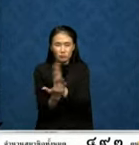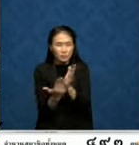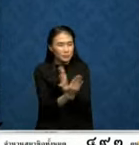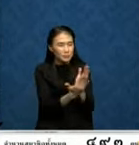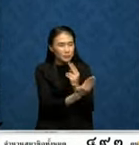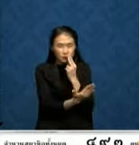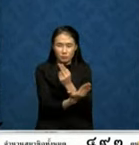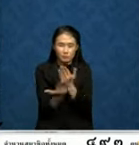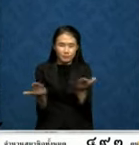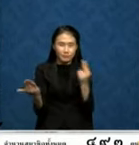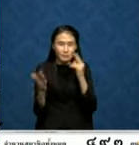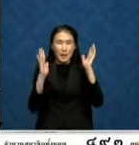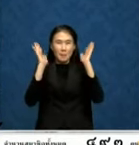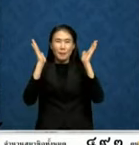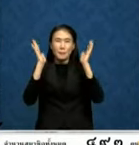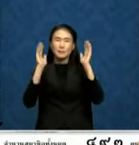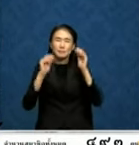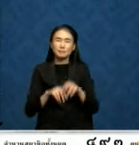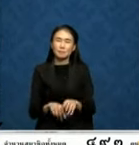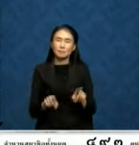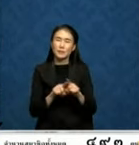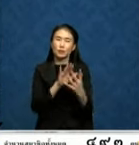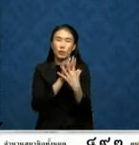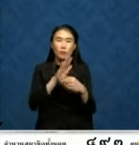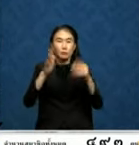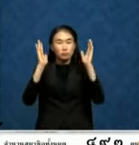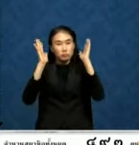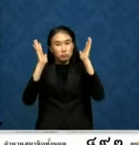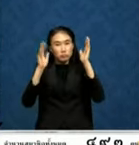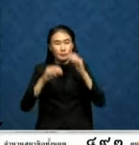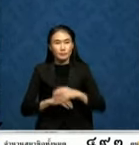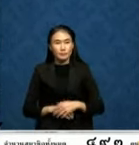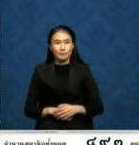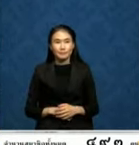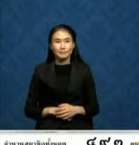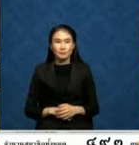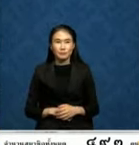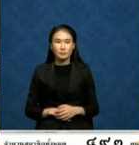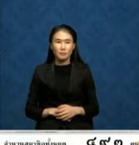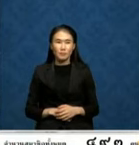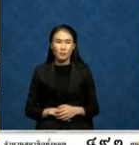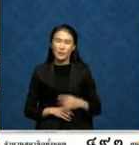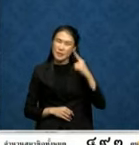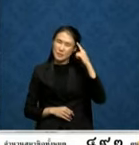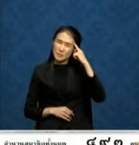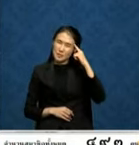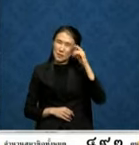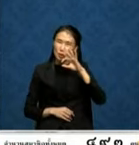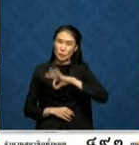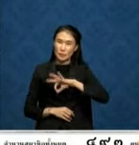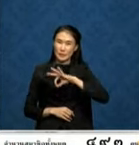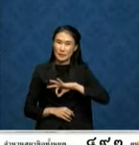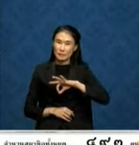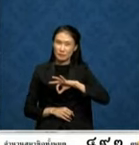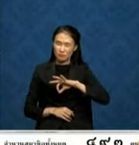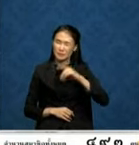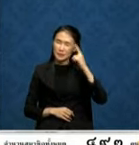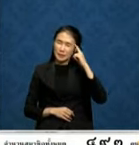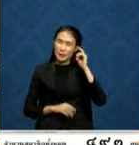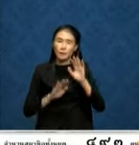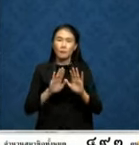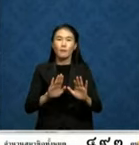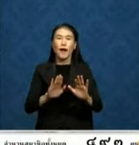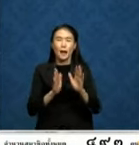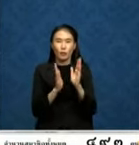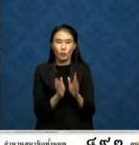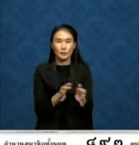ษณะการประชาสัมพันธ์นะครับเพราะฉะนั้นเนี่ยผมก็เลยมีข้อความคิดเห็นครับท่านประธานที่จะฝากไปถึง